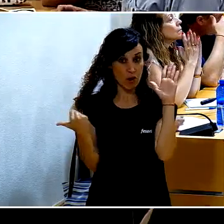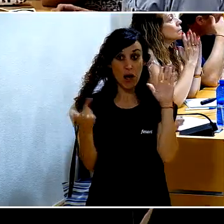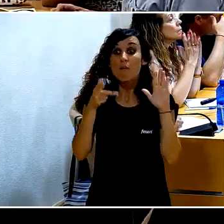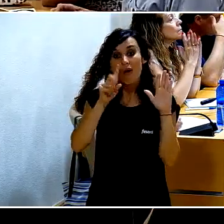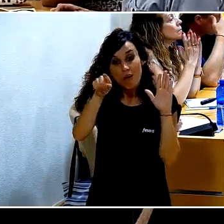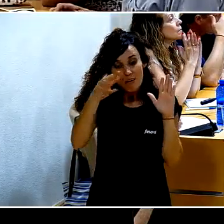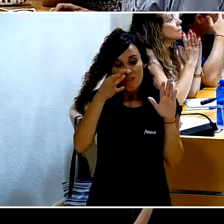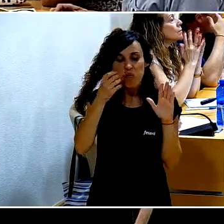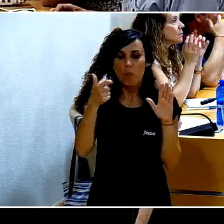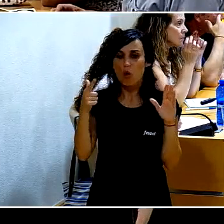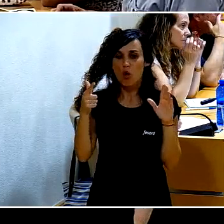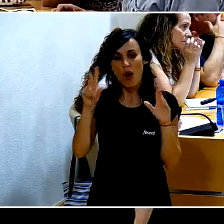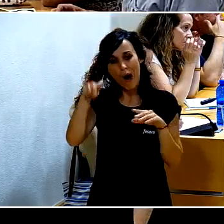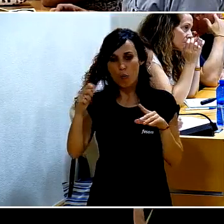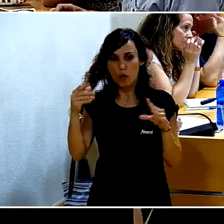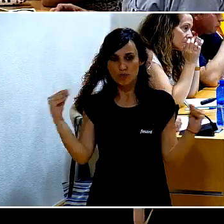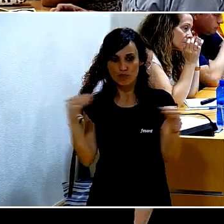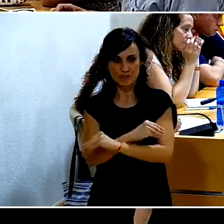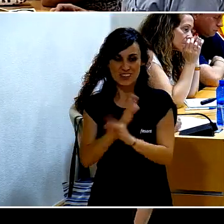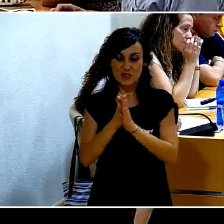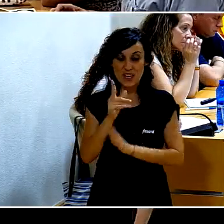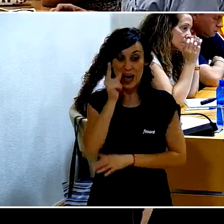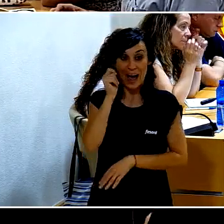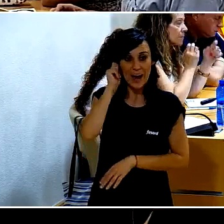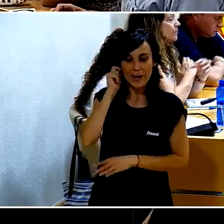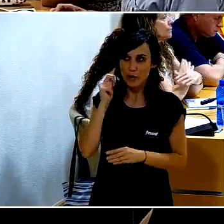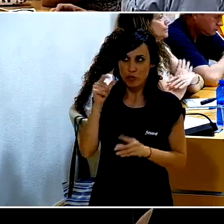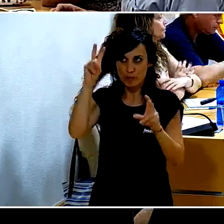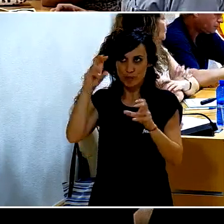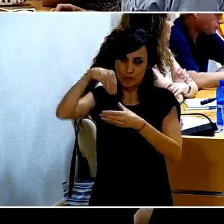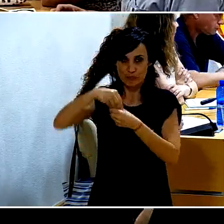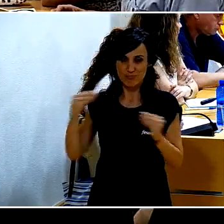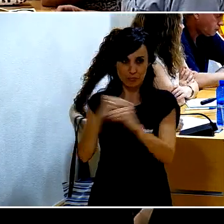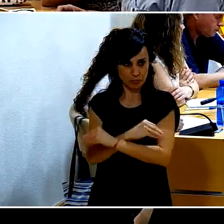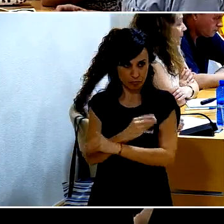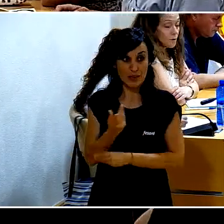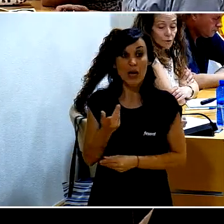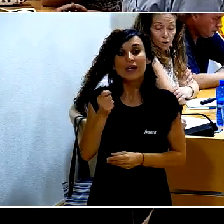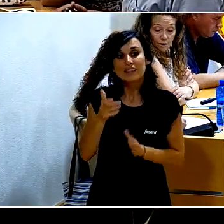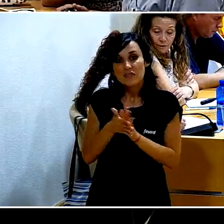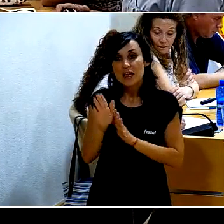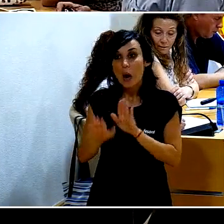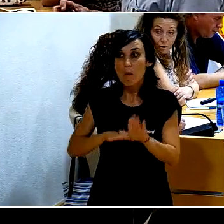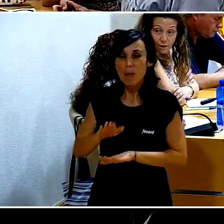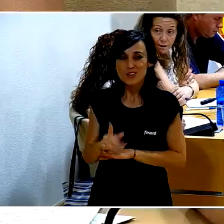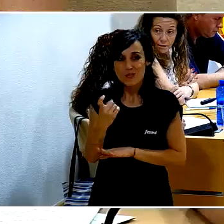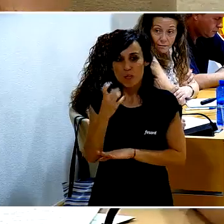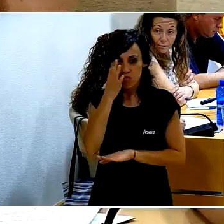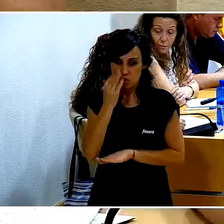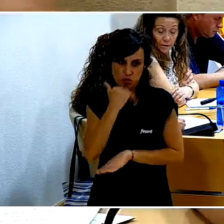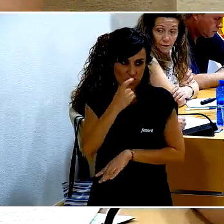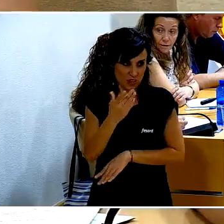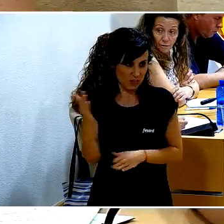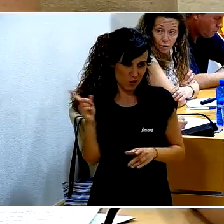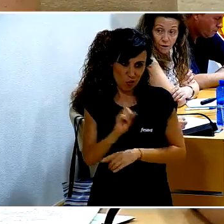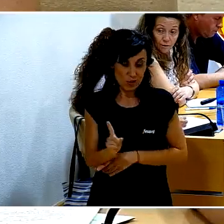considera una incongruència de gènere. Ha sigut un pas necessari, però pensem que encara és insuficient.